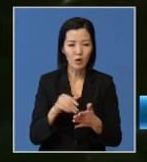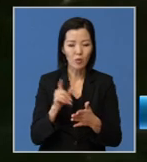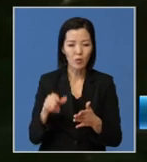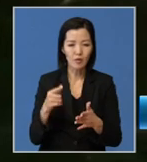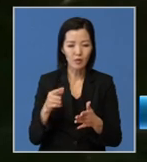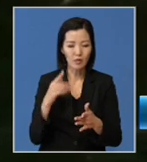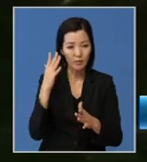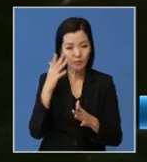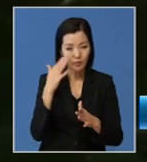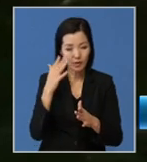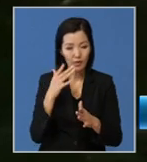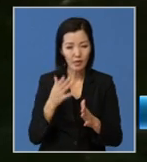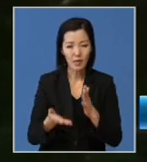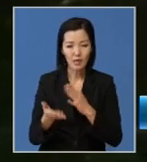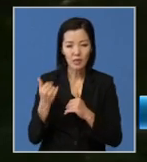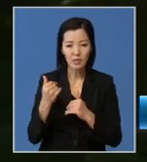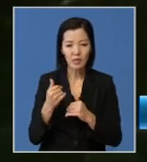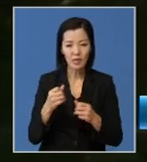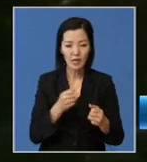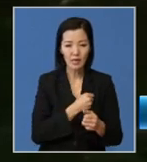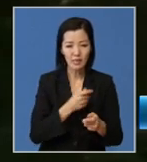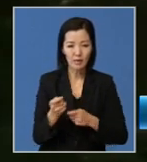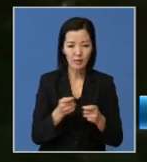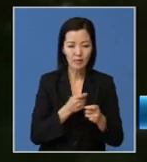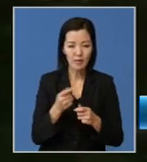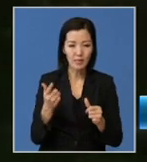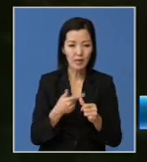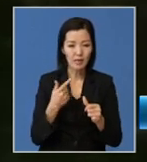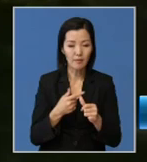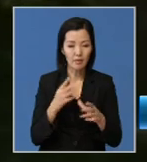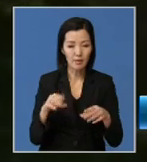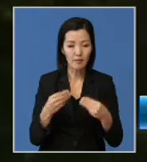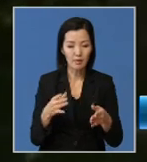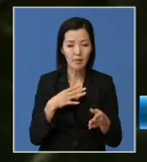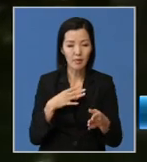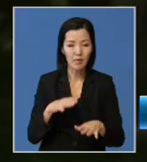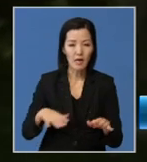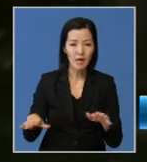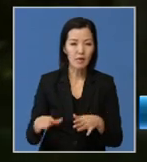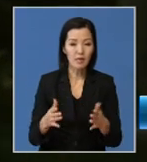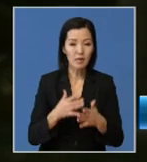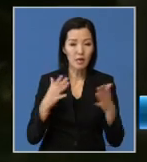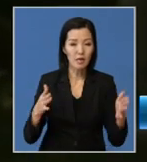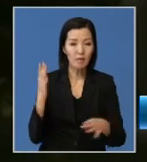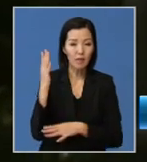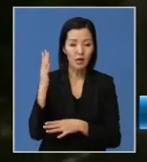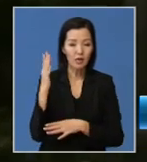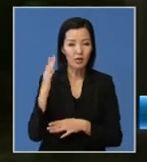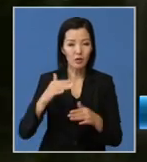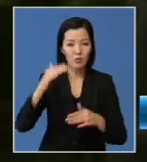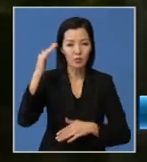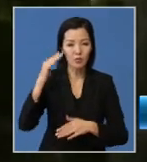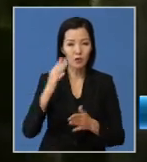мағынаны білдіреді. Яғни ежелгі римдіктер әскер басқаратын адамды осылай деген көрінеді. Сонымен қатар аралда тағы бір алып ағаш өсіп тұр. Оның